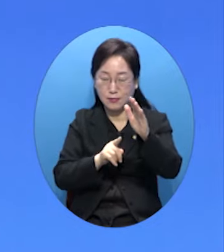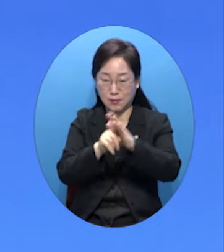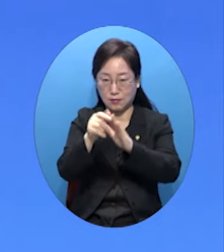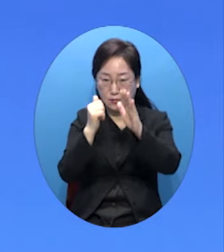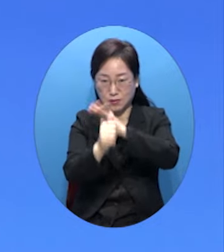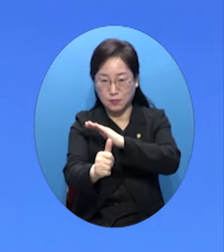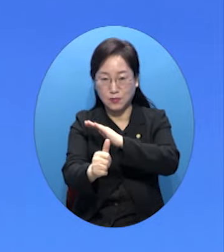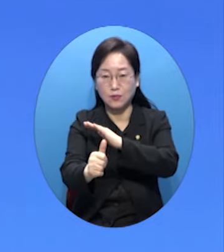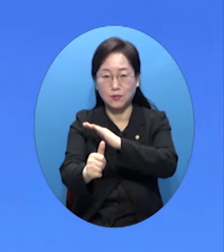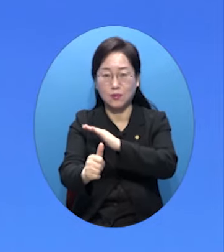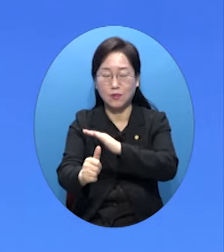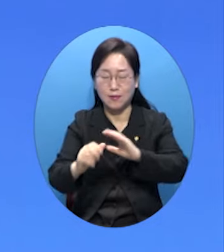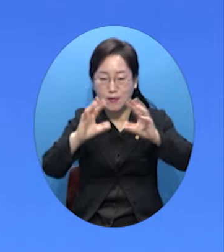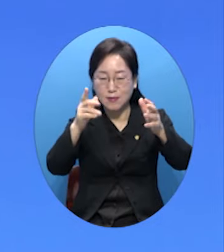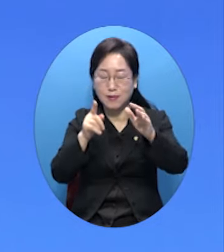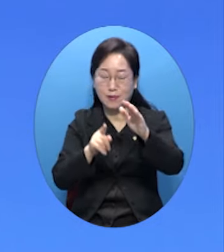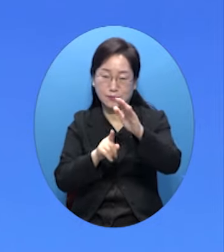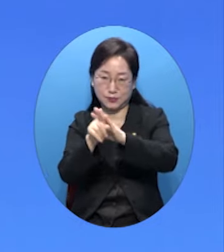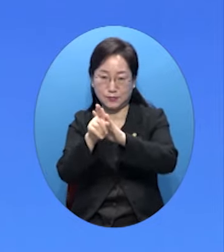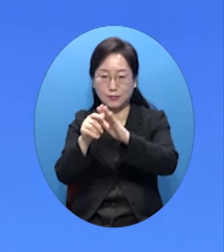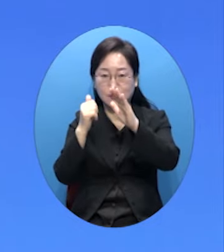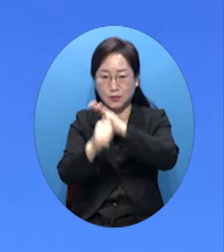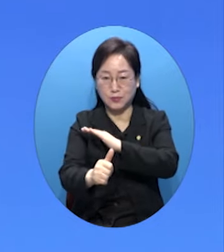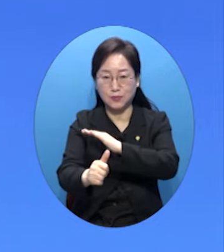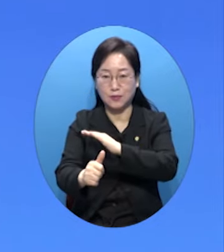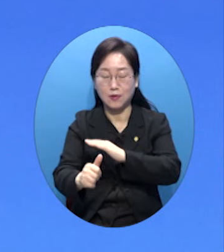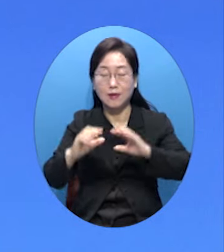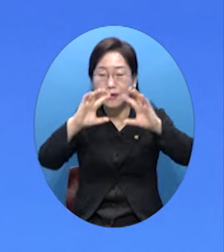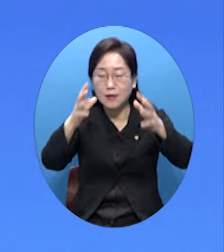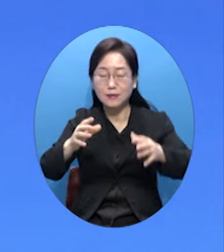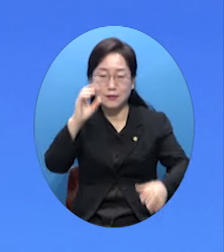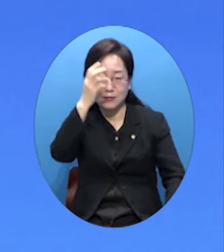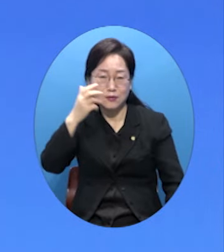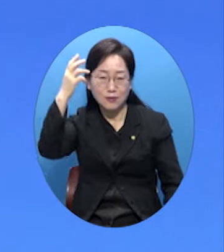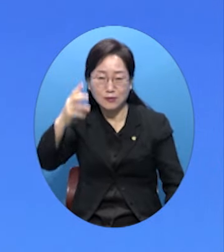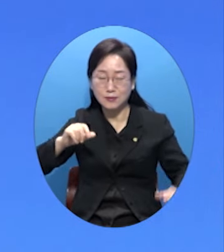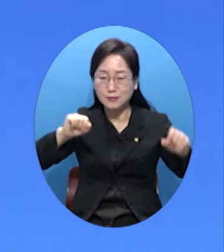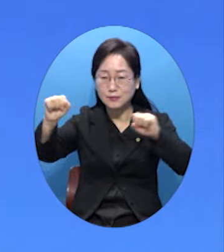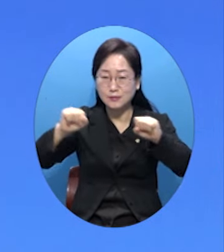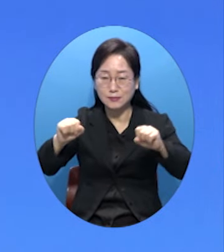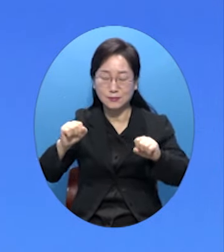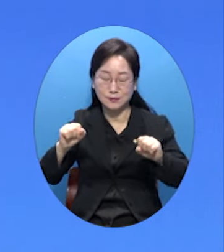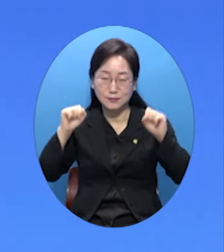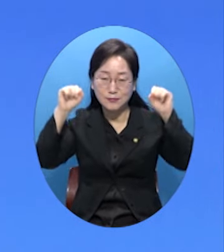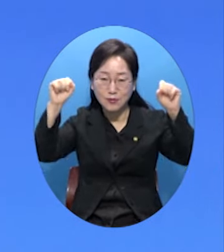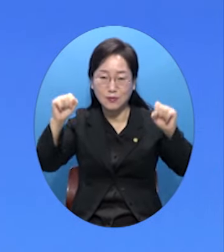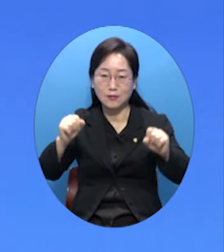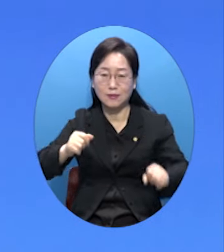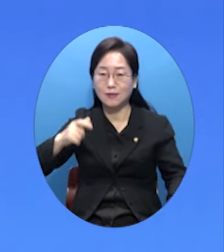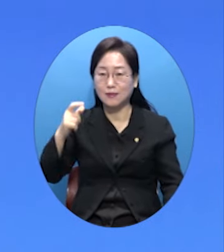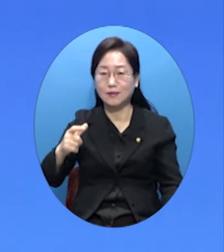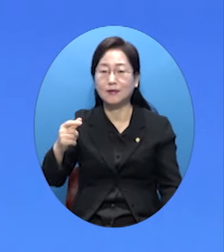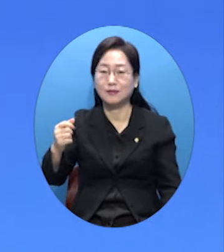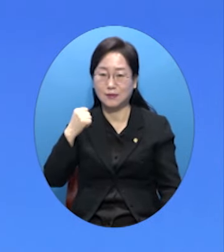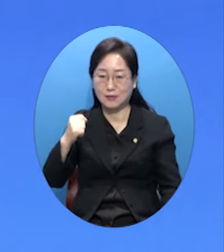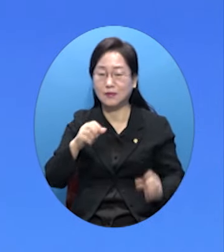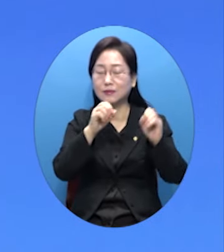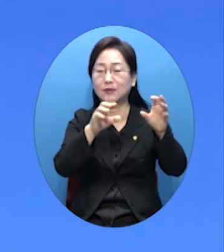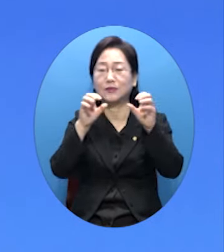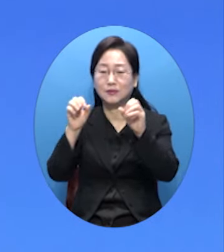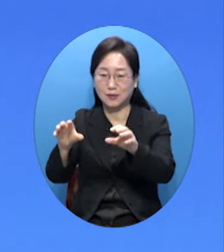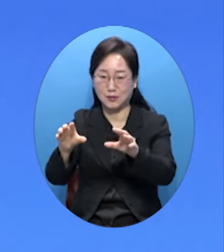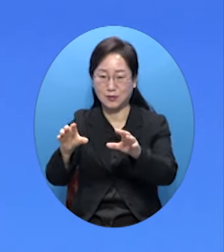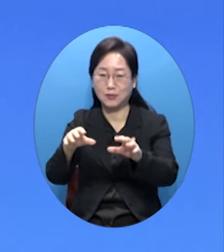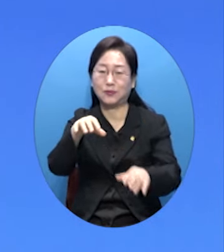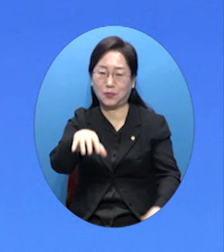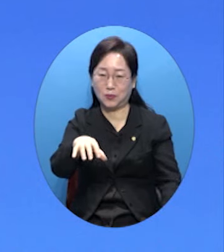대표하는 교회로 자리 잡을 뿐 아니라 세계에서 가장 성령운동의 역사를 강하게 우리가 전하고 있는 교회가